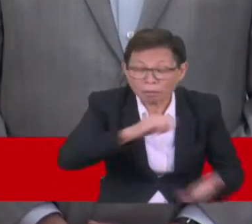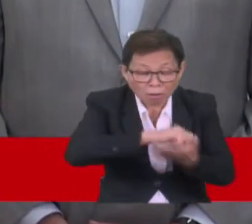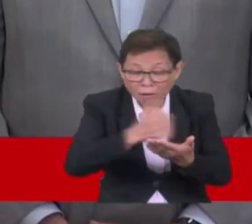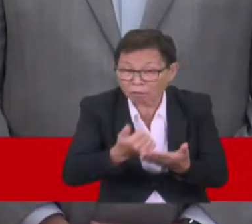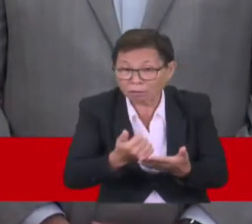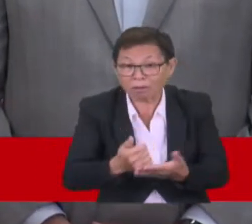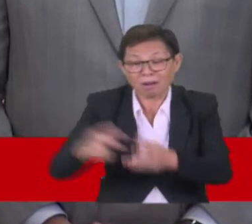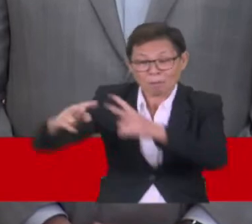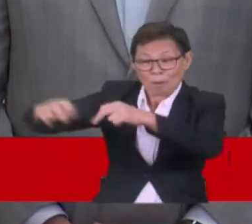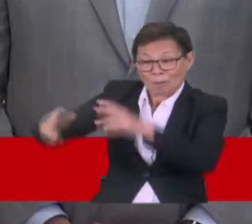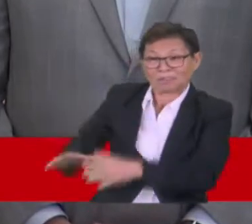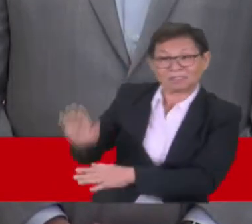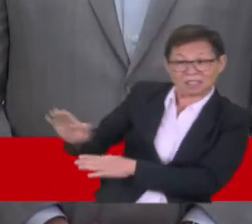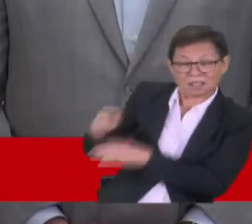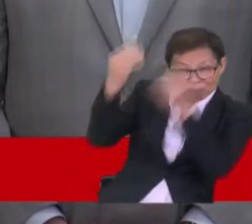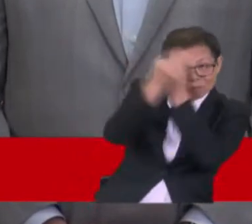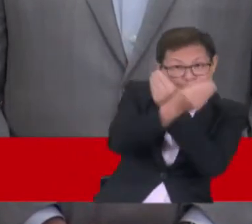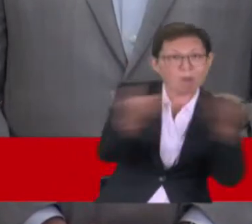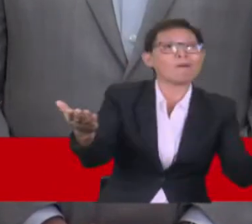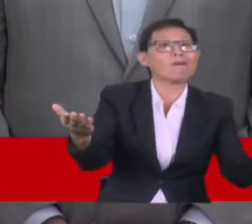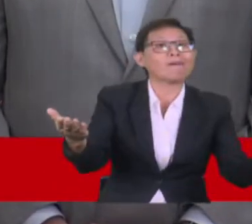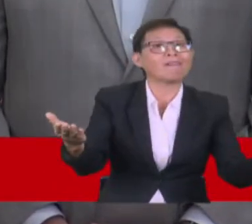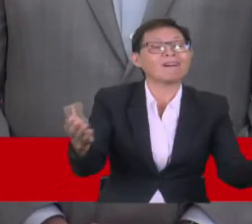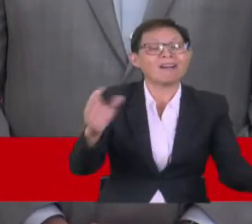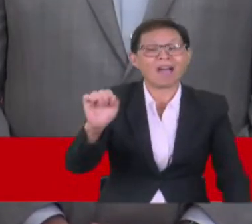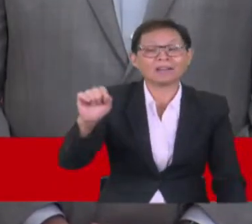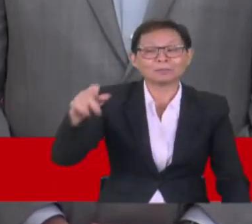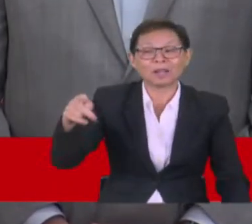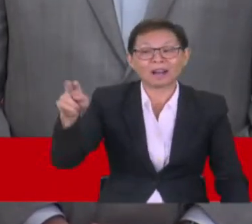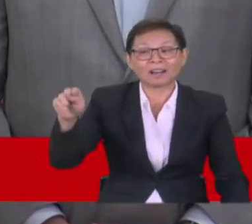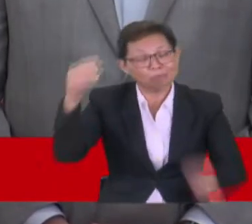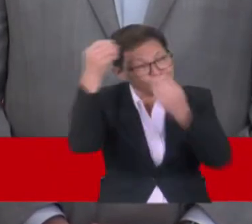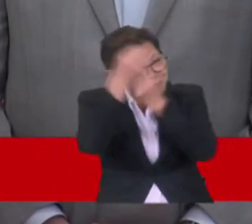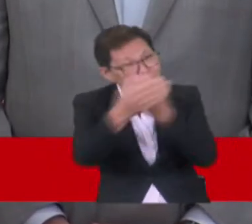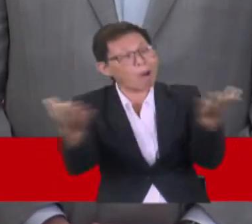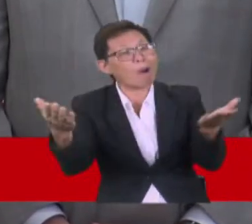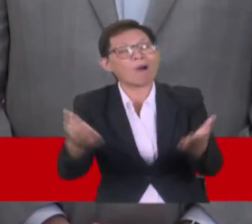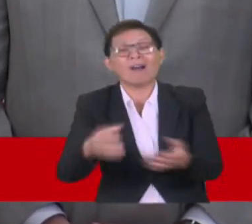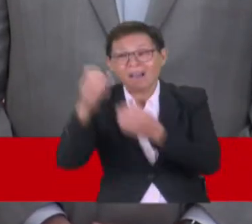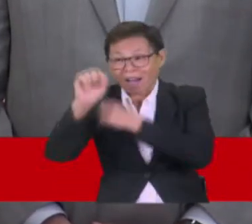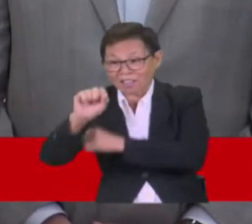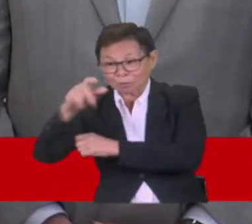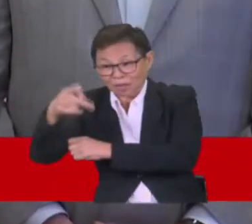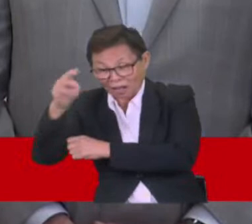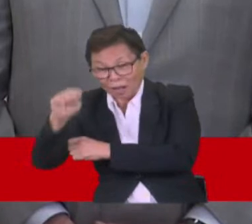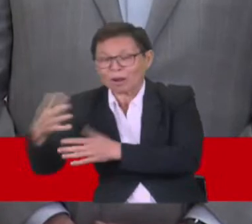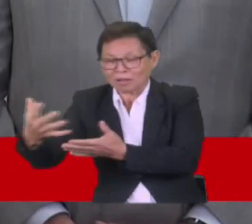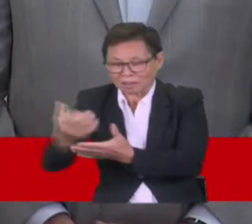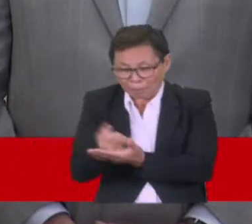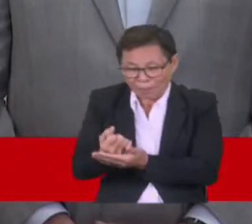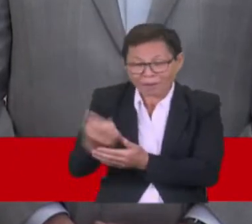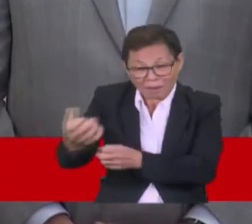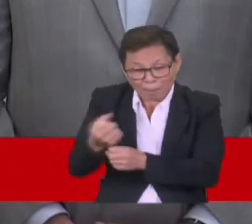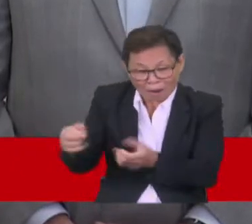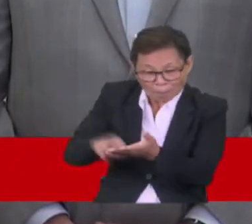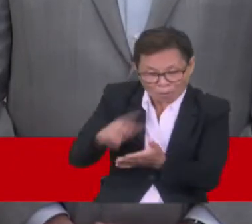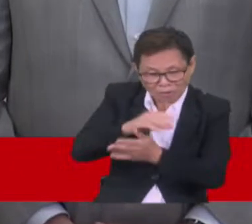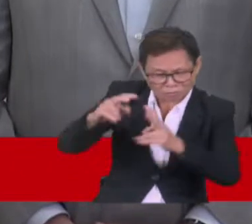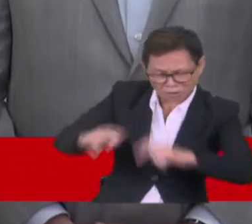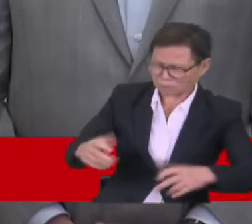kalau itu maknanya kalau sprm dapat laporan dan siasat Saya tidak ada